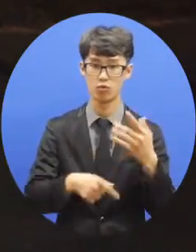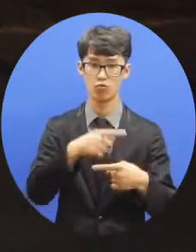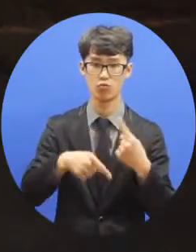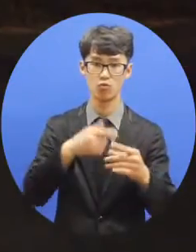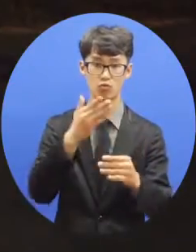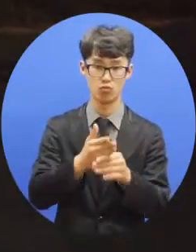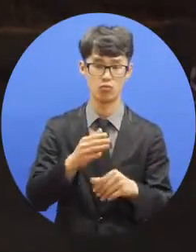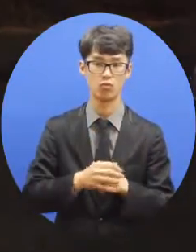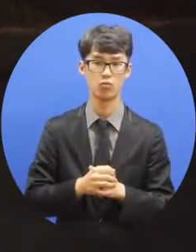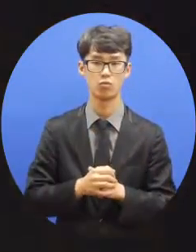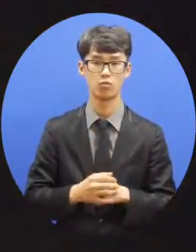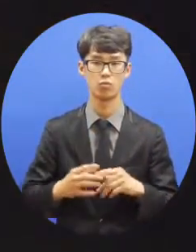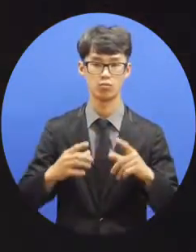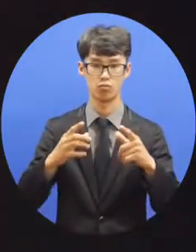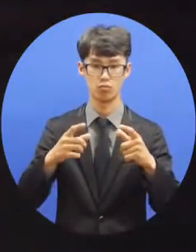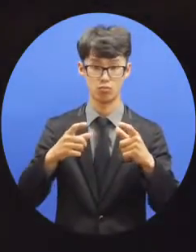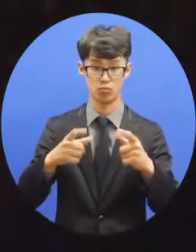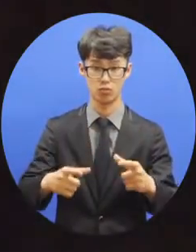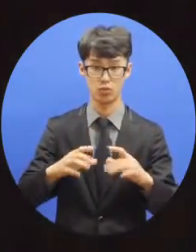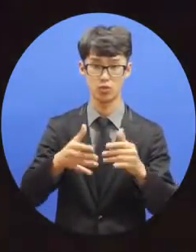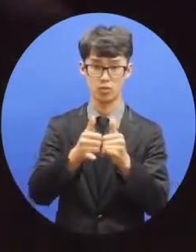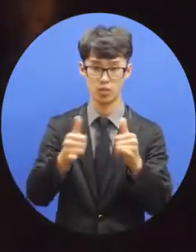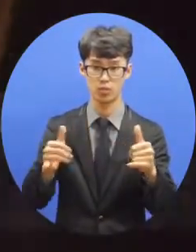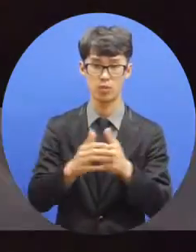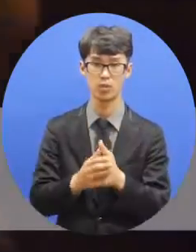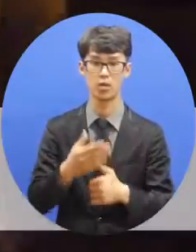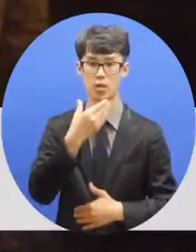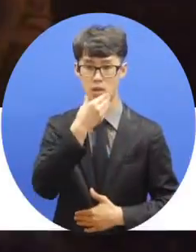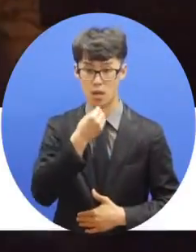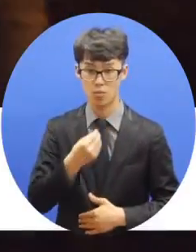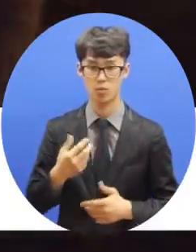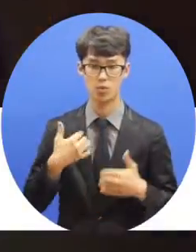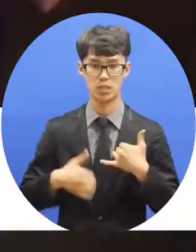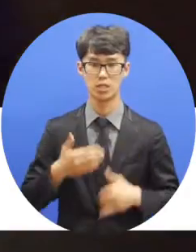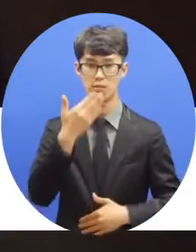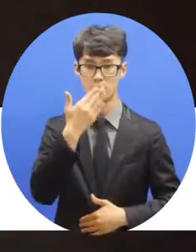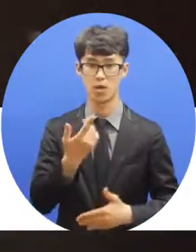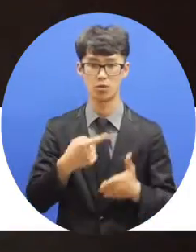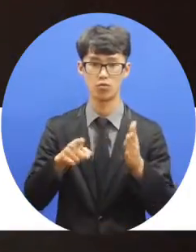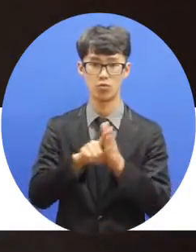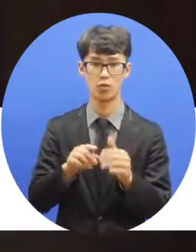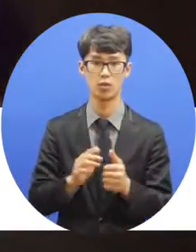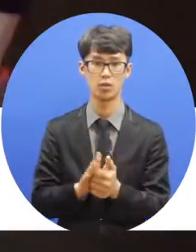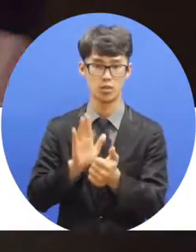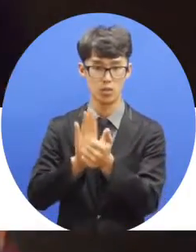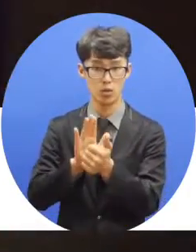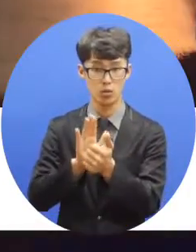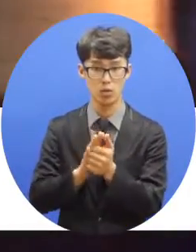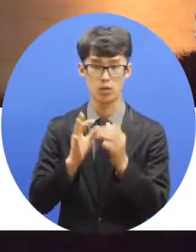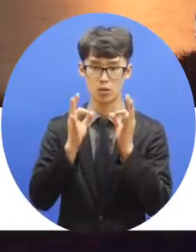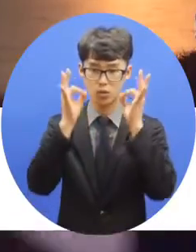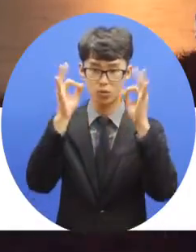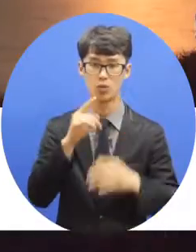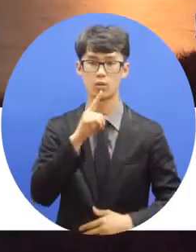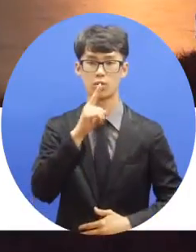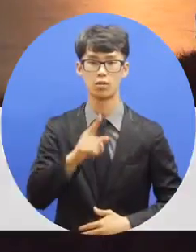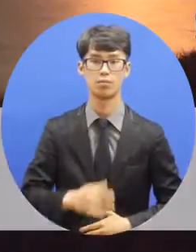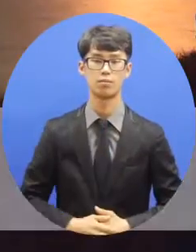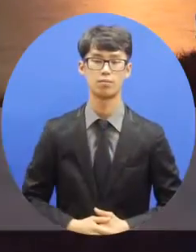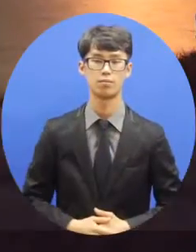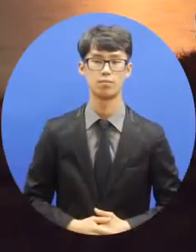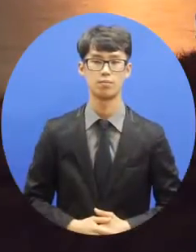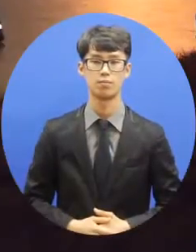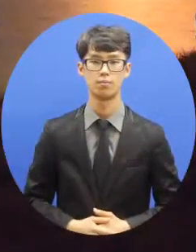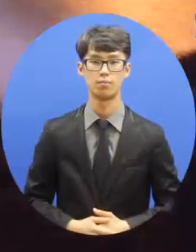있으며 주민의 일상이 행복하고 즐거울 수 있도록 건강생활 실천을 위한 지원에 적극 노력하겠다고 말했습니다.